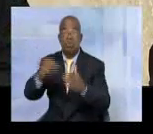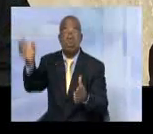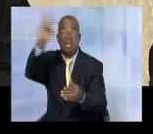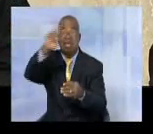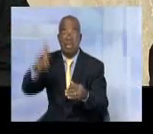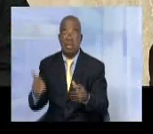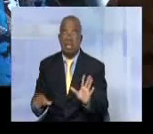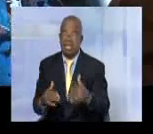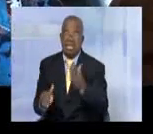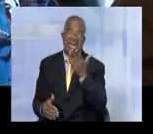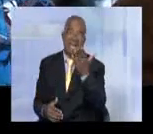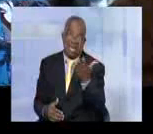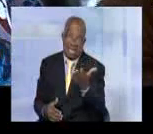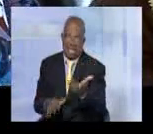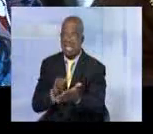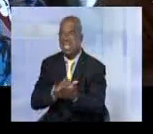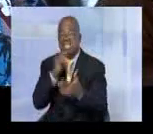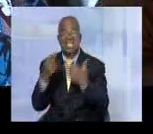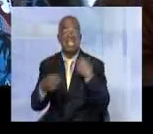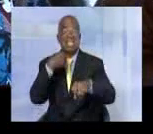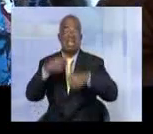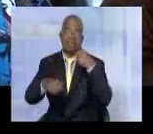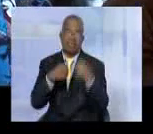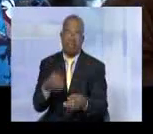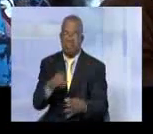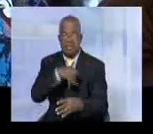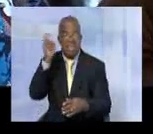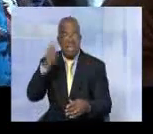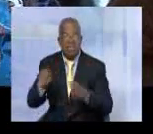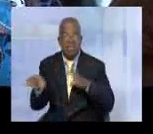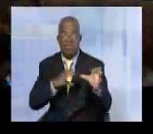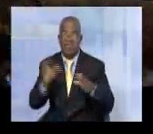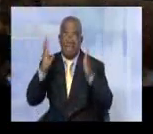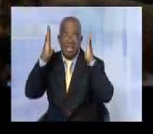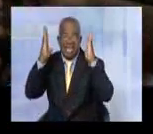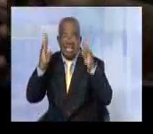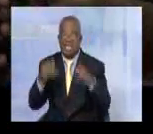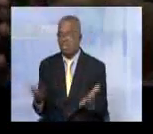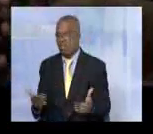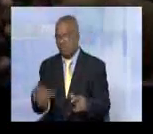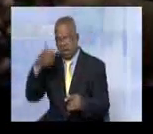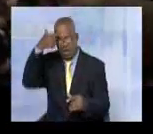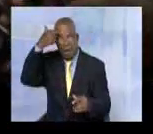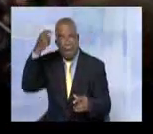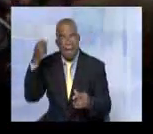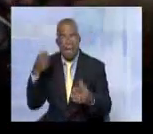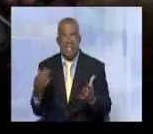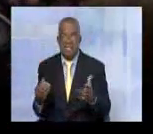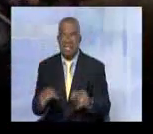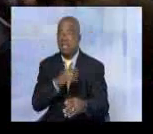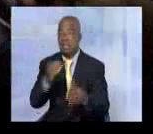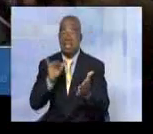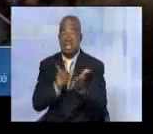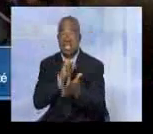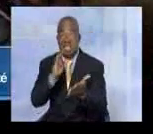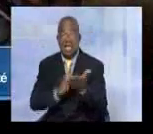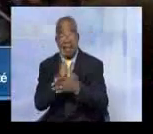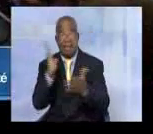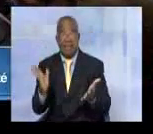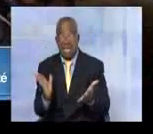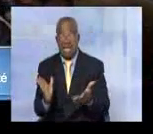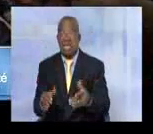la transparence dans la gestion de ce dossier assez sensible. Nous devons préserver ce parc. C'est un parc classé,